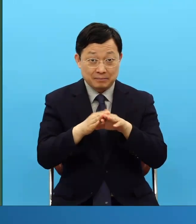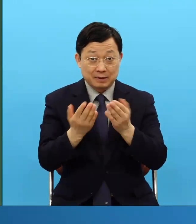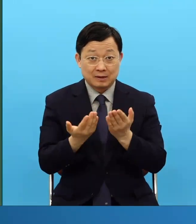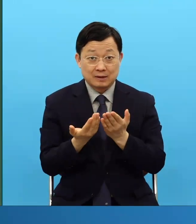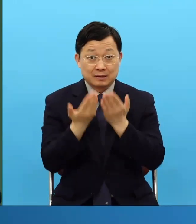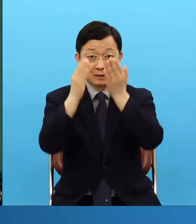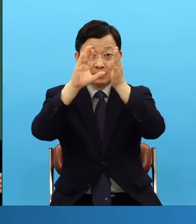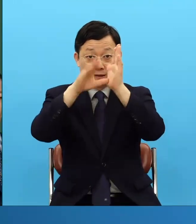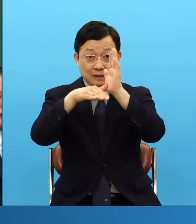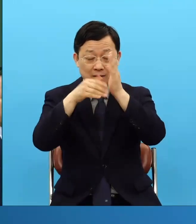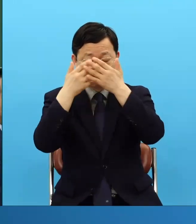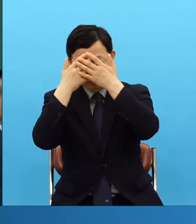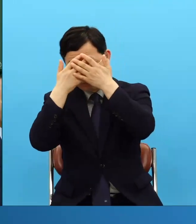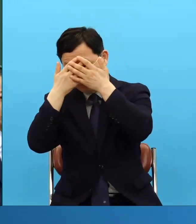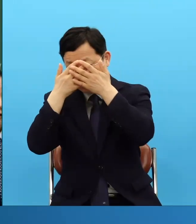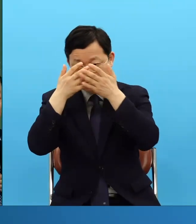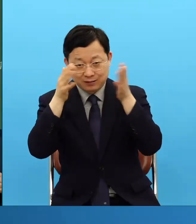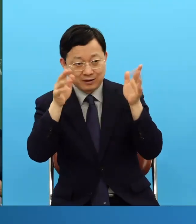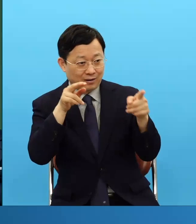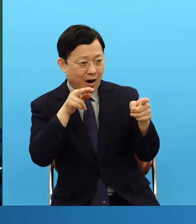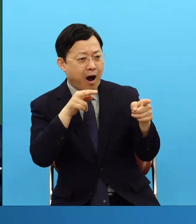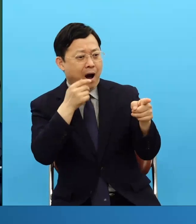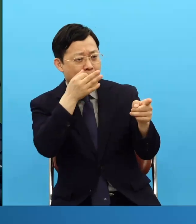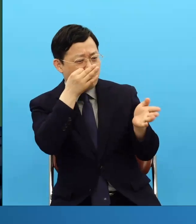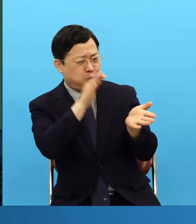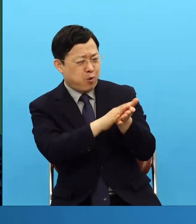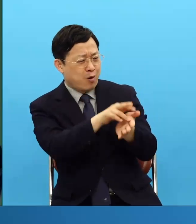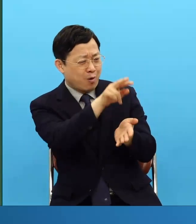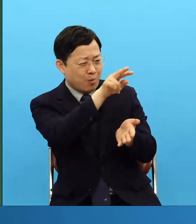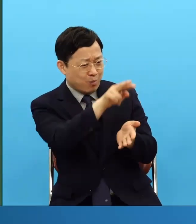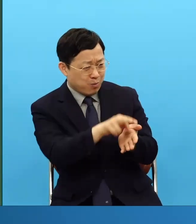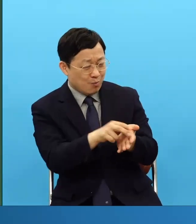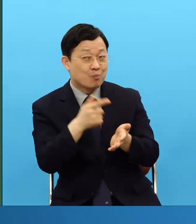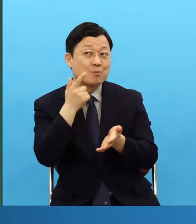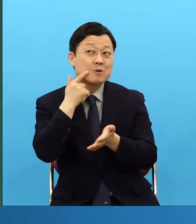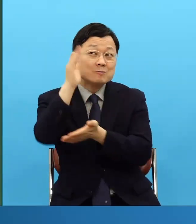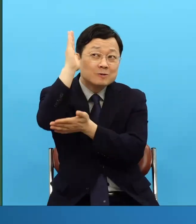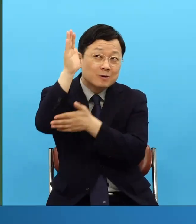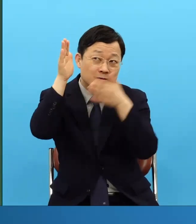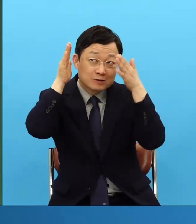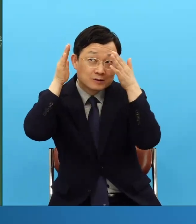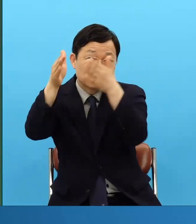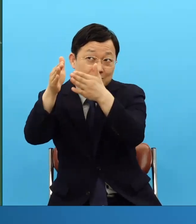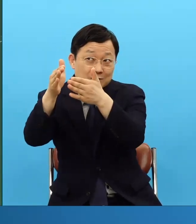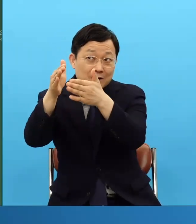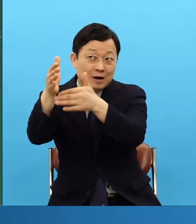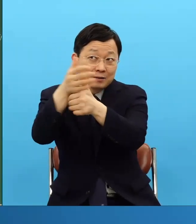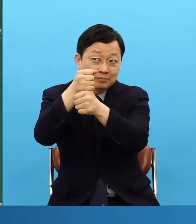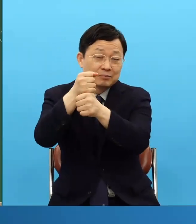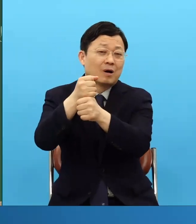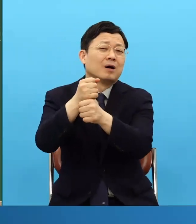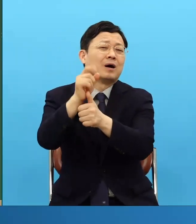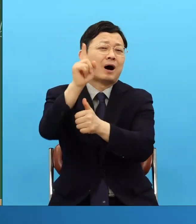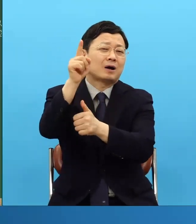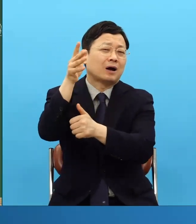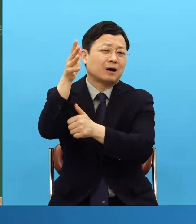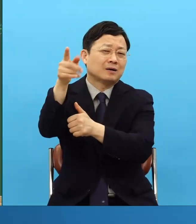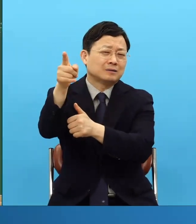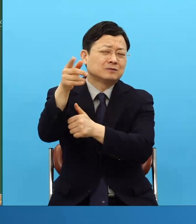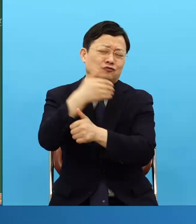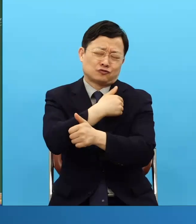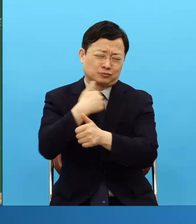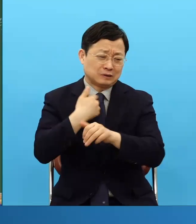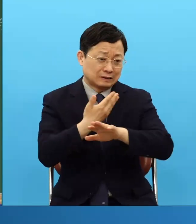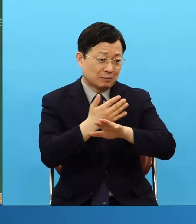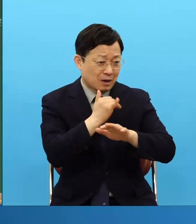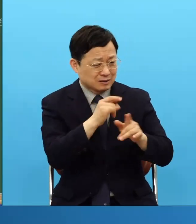it. 사람 속에 귀 기울이지 않고 말씀에만 귀 기울여도 보여요. Even if you just don't turn your ear to what people say and 그렇죠. turn your ear to what God says, you'll be able to